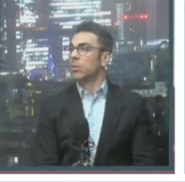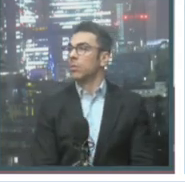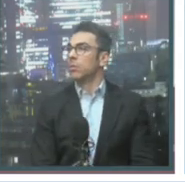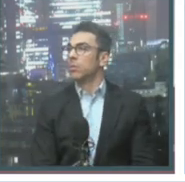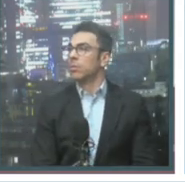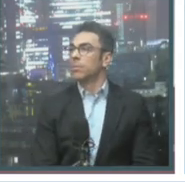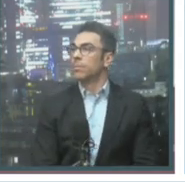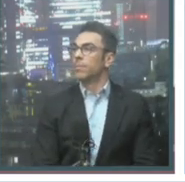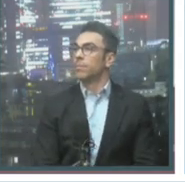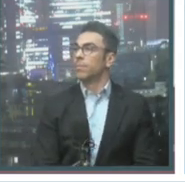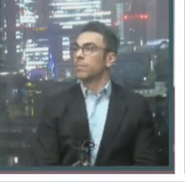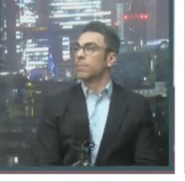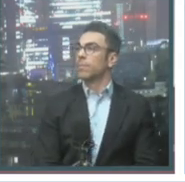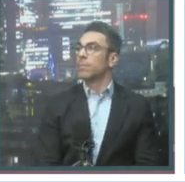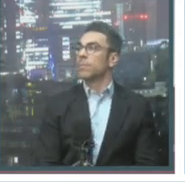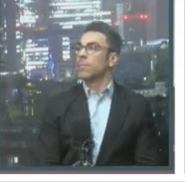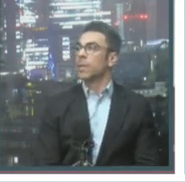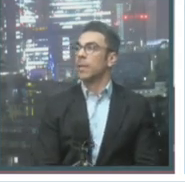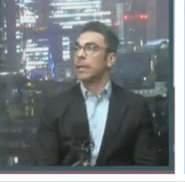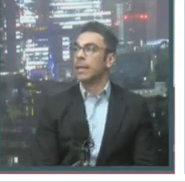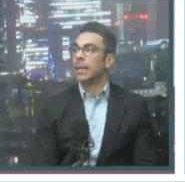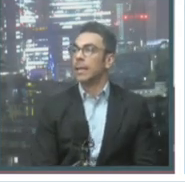torniamo su